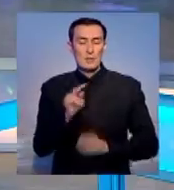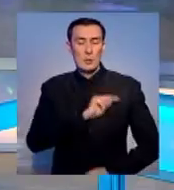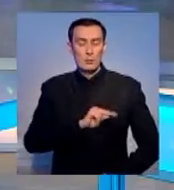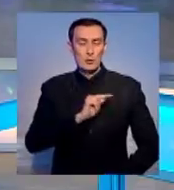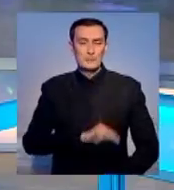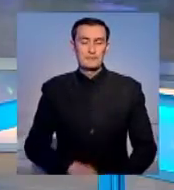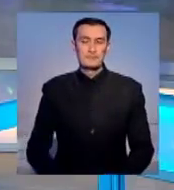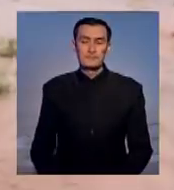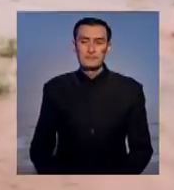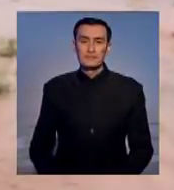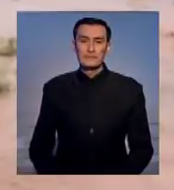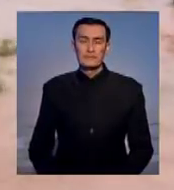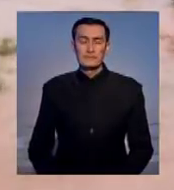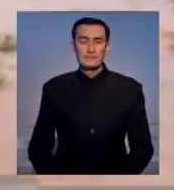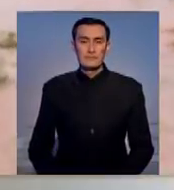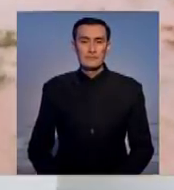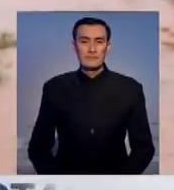работы.